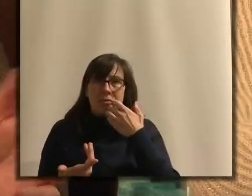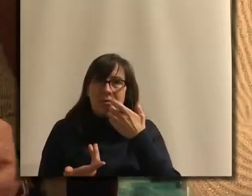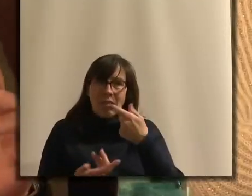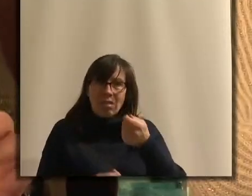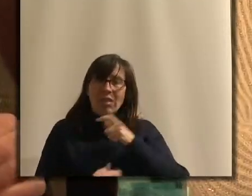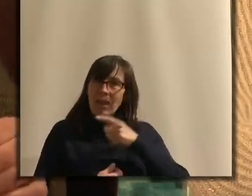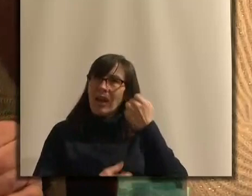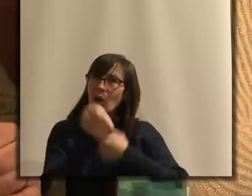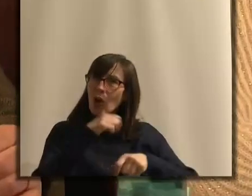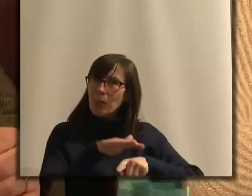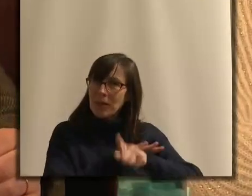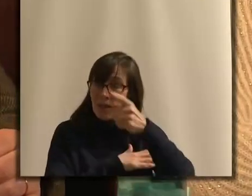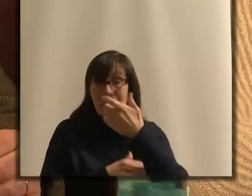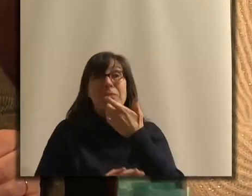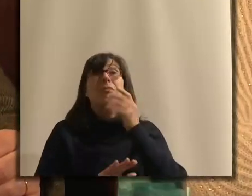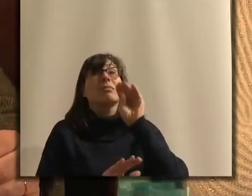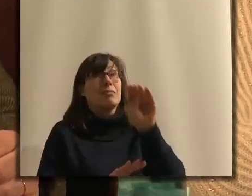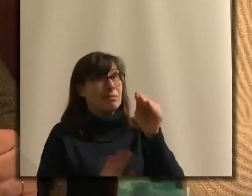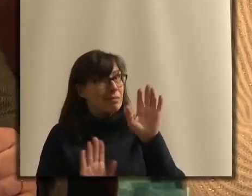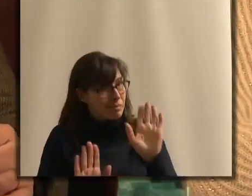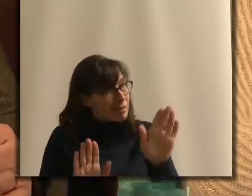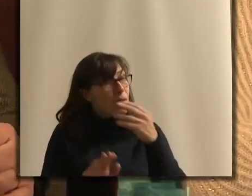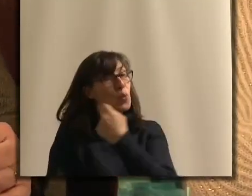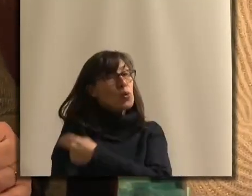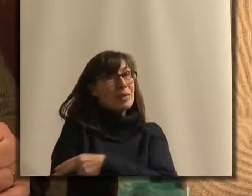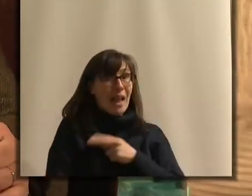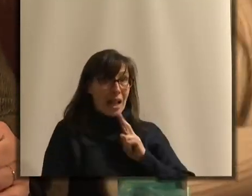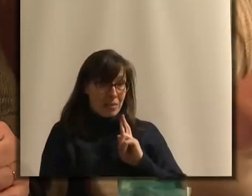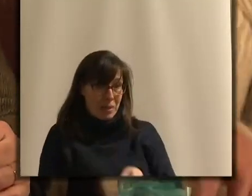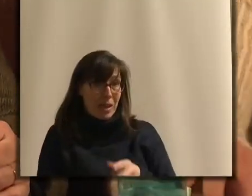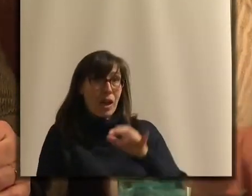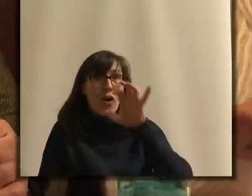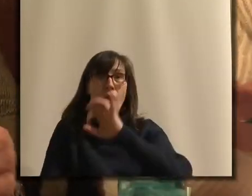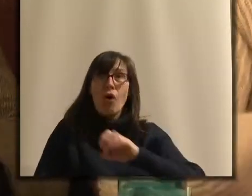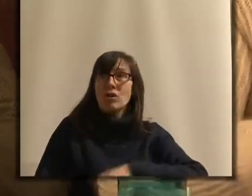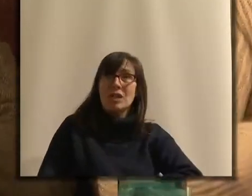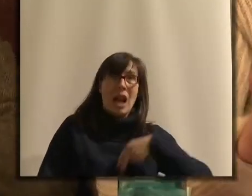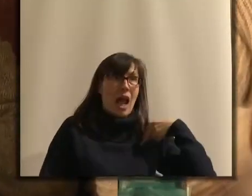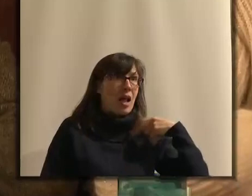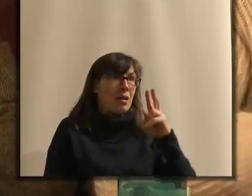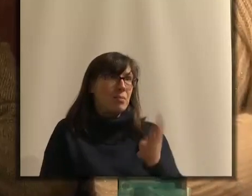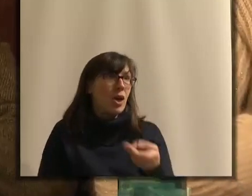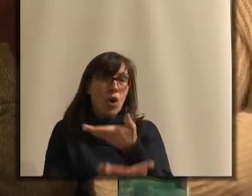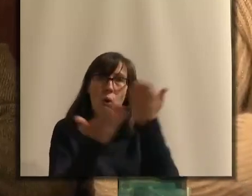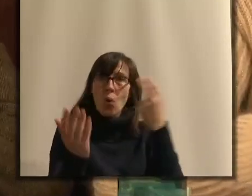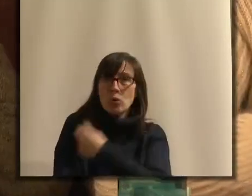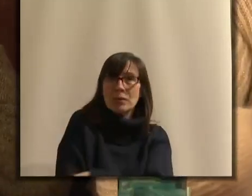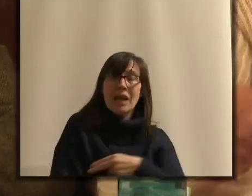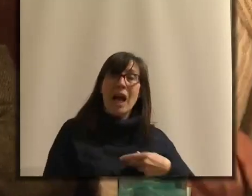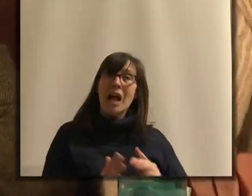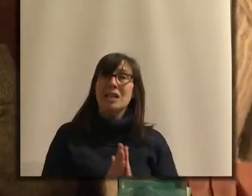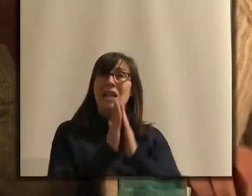no? Que no ens podem enganyar. Fixi's vostès que els hospitals de Vic, com l'Hospital General de Vic o l'Hospital de la Santa